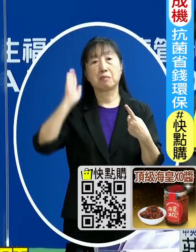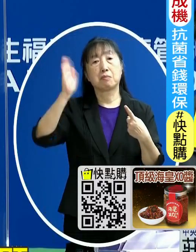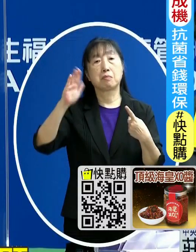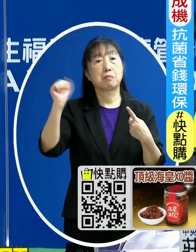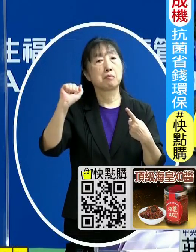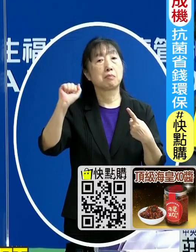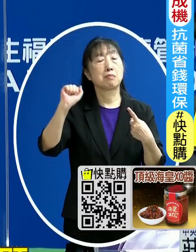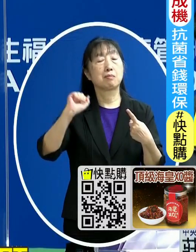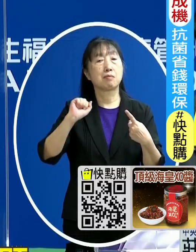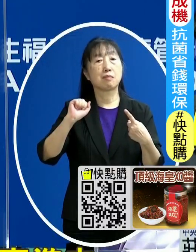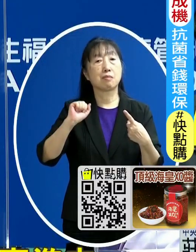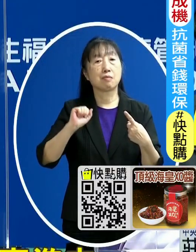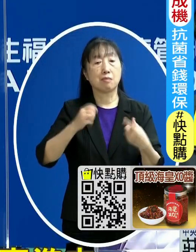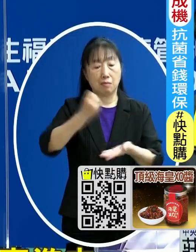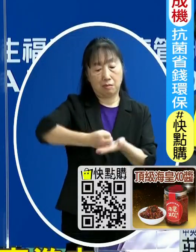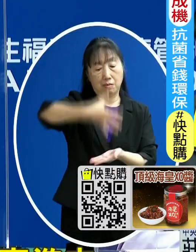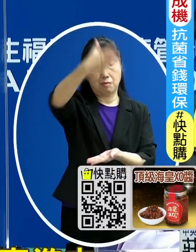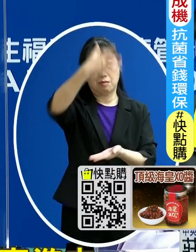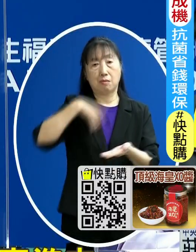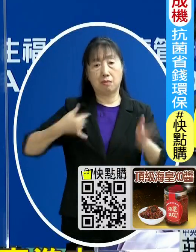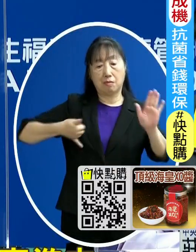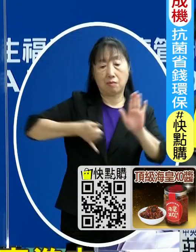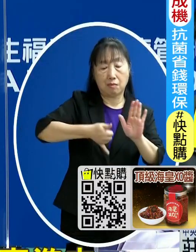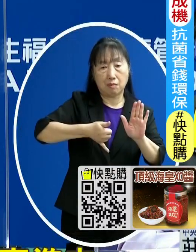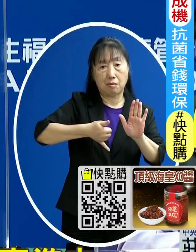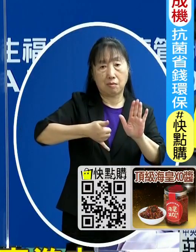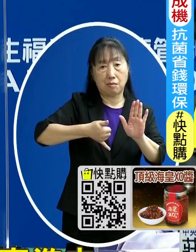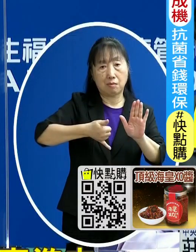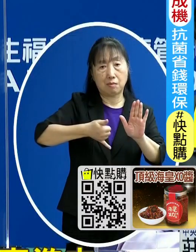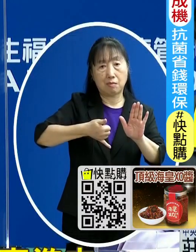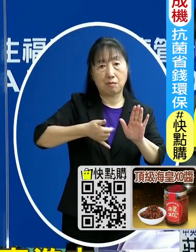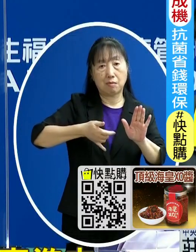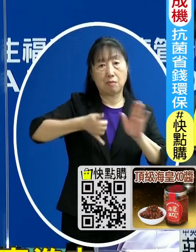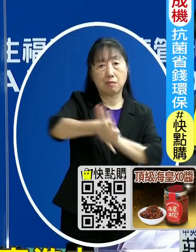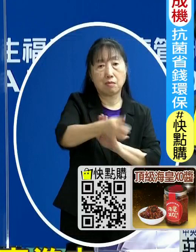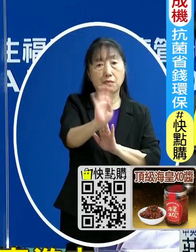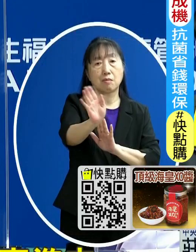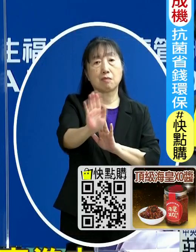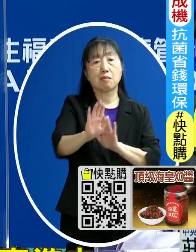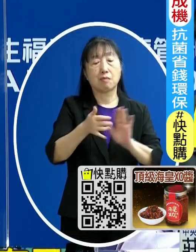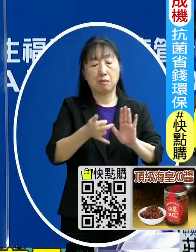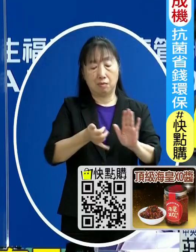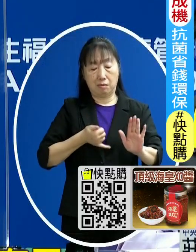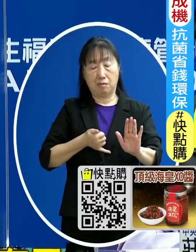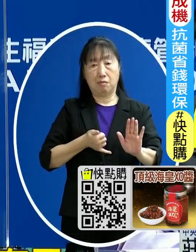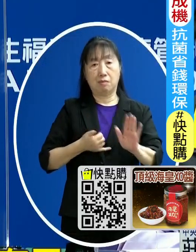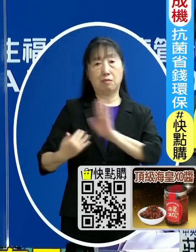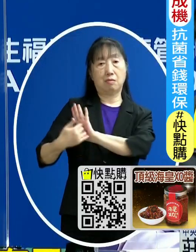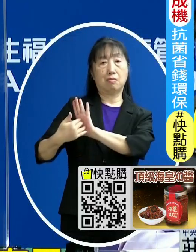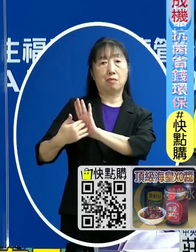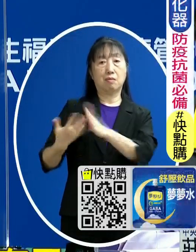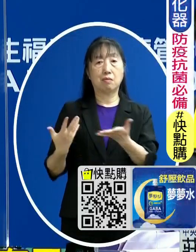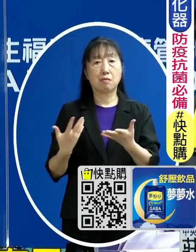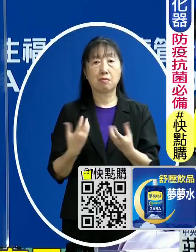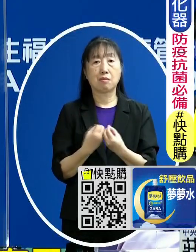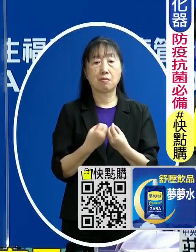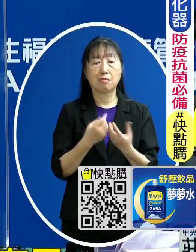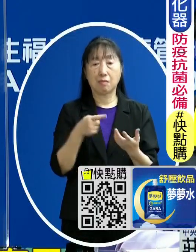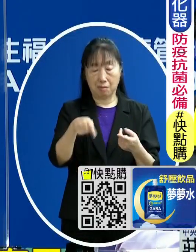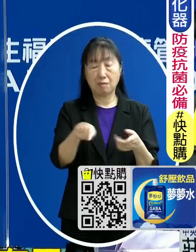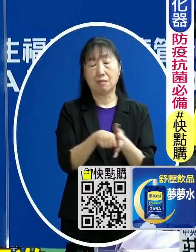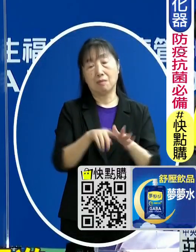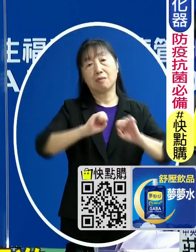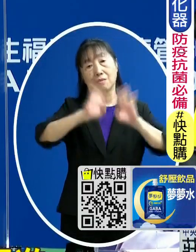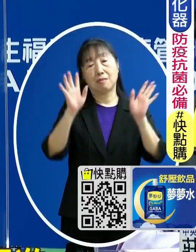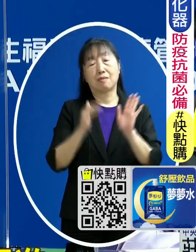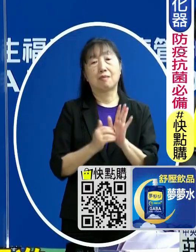题，就大楼里面不准人家进去，那这问题我们大概就已经在这里面公